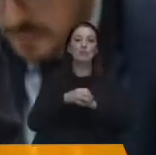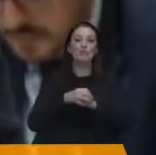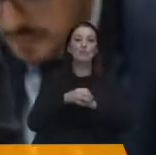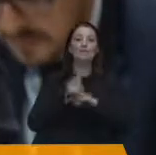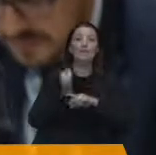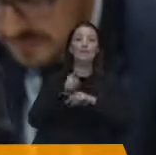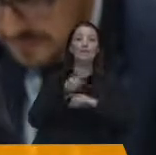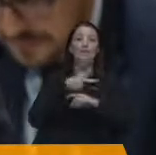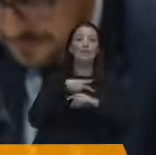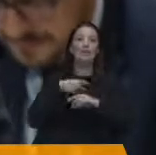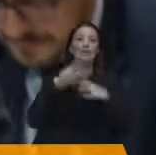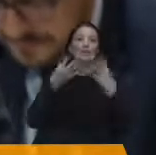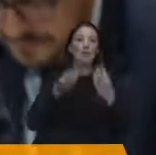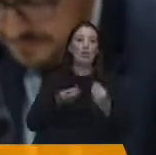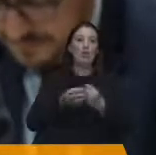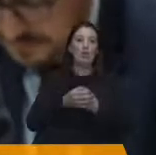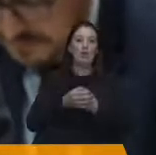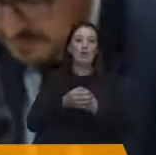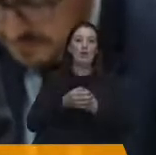İlçe belediyesi olarak.